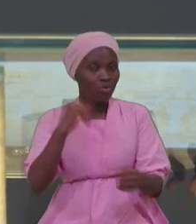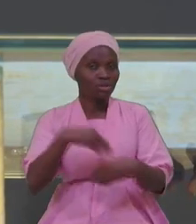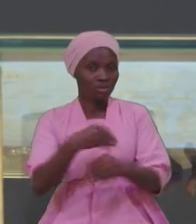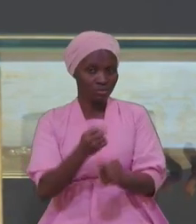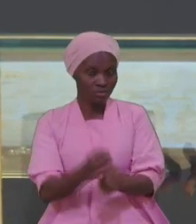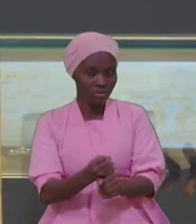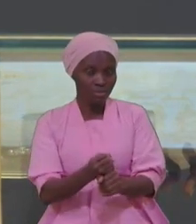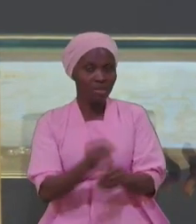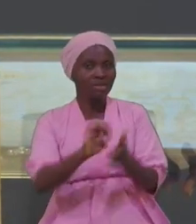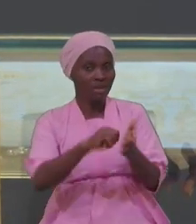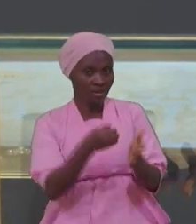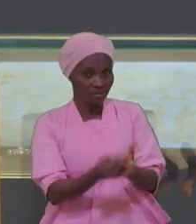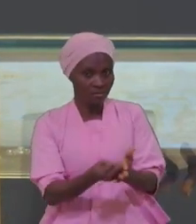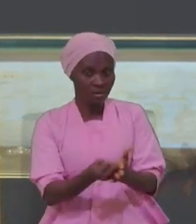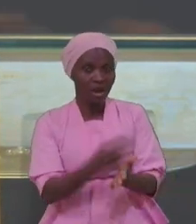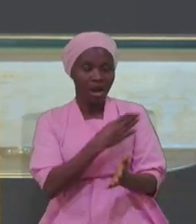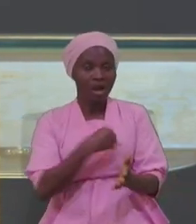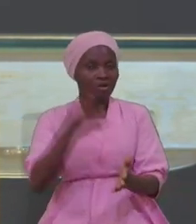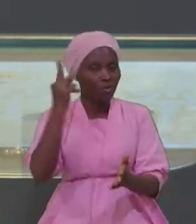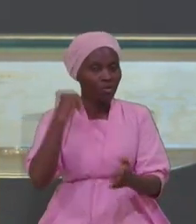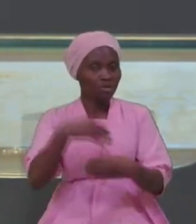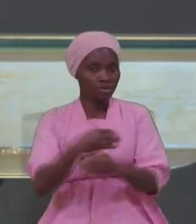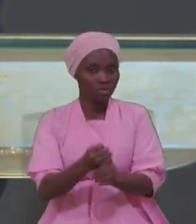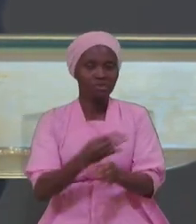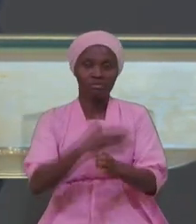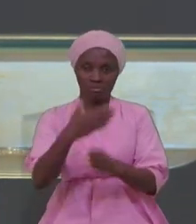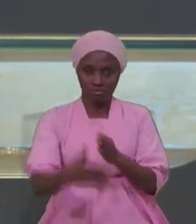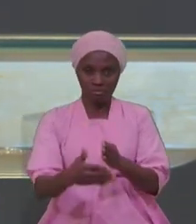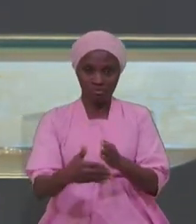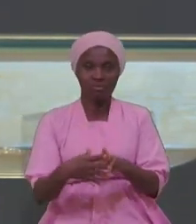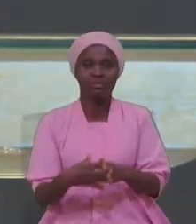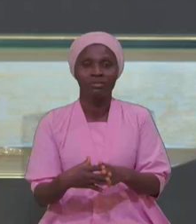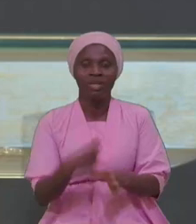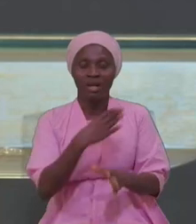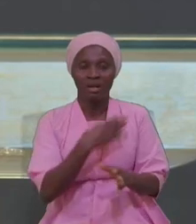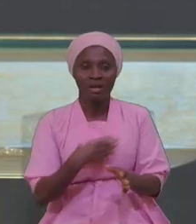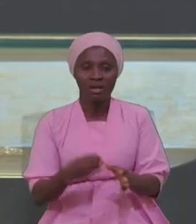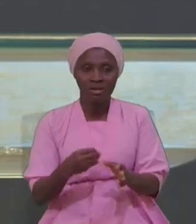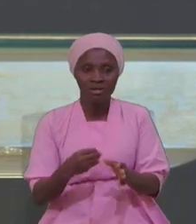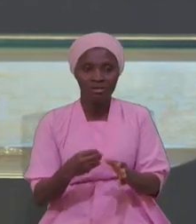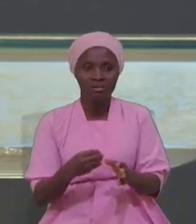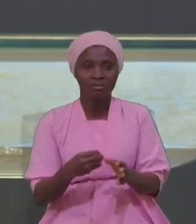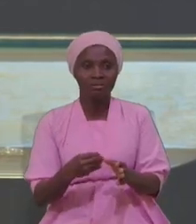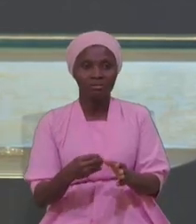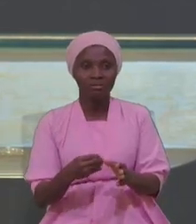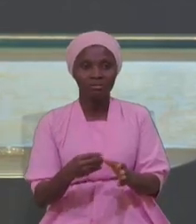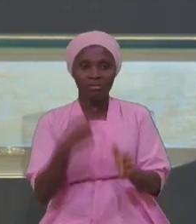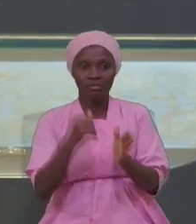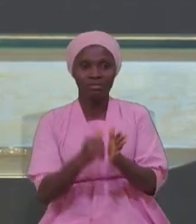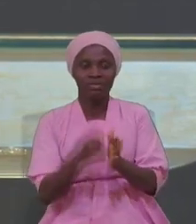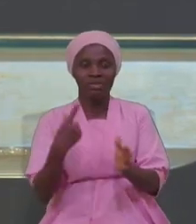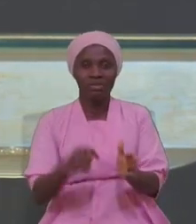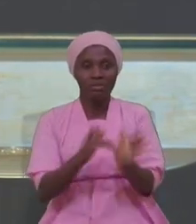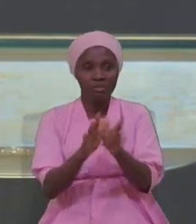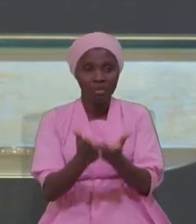La foi fut rendue complète. Et ainsi s'accomplit ce que dit l'Écriture.